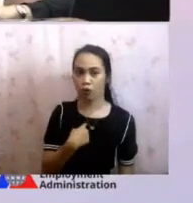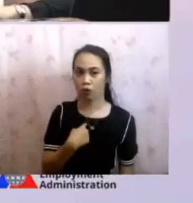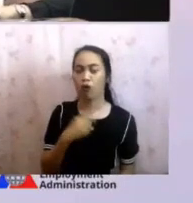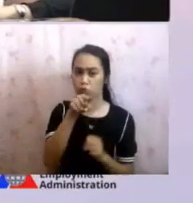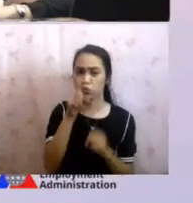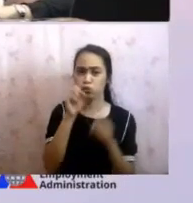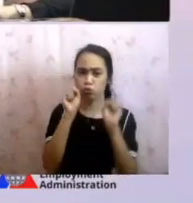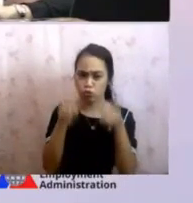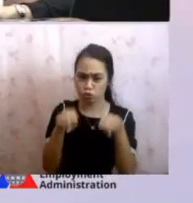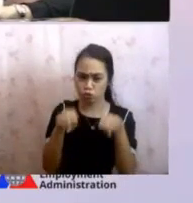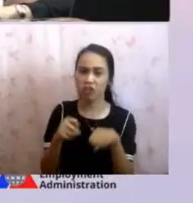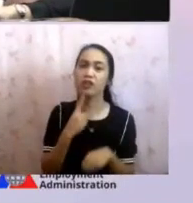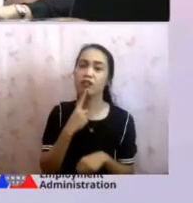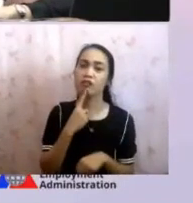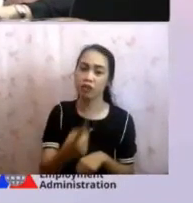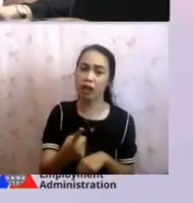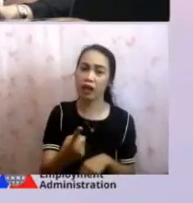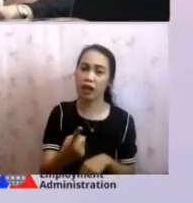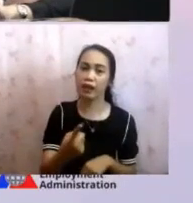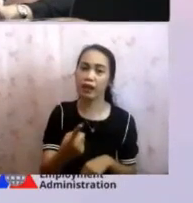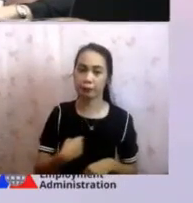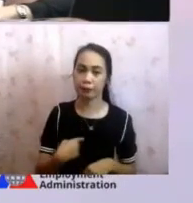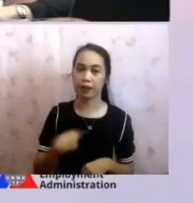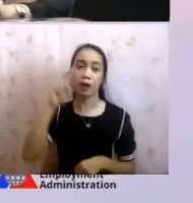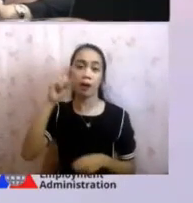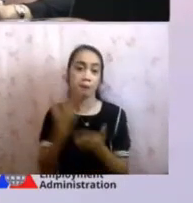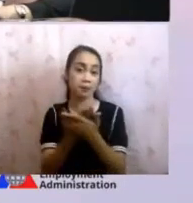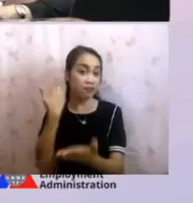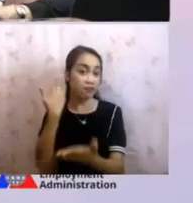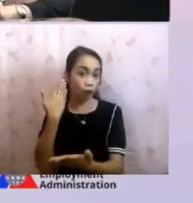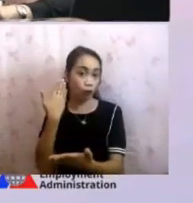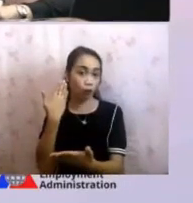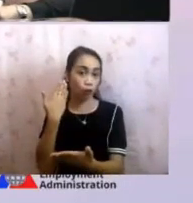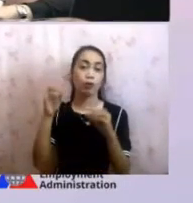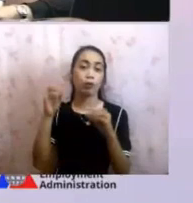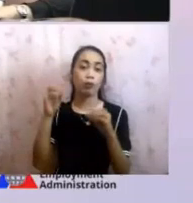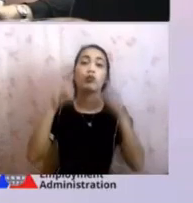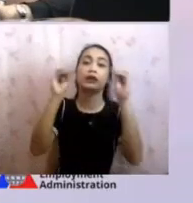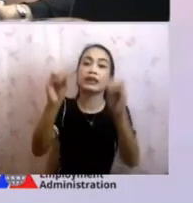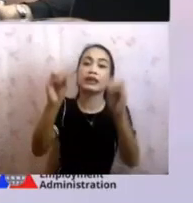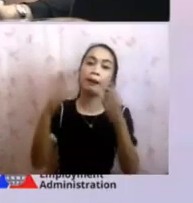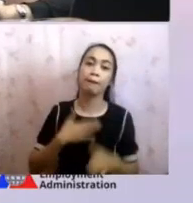nga dawaton, mutawag na sila sa mga character references para i-validate imong